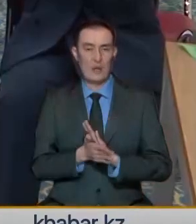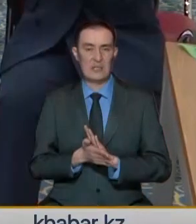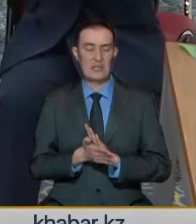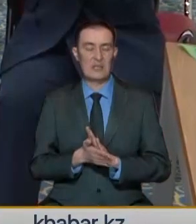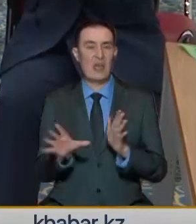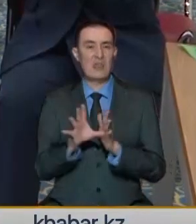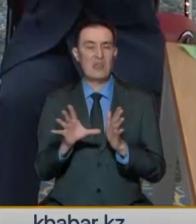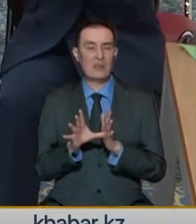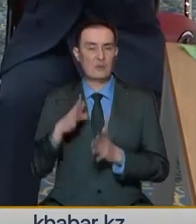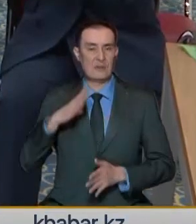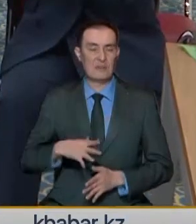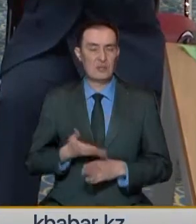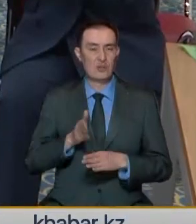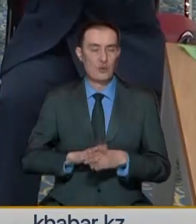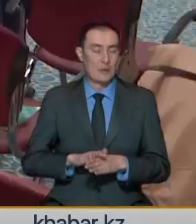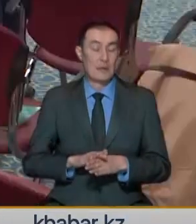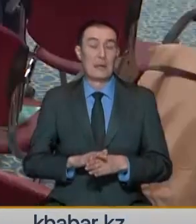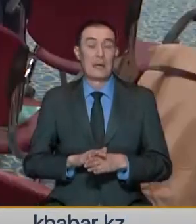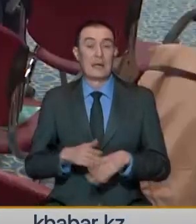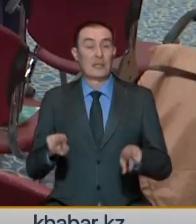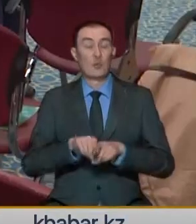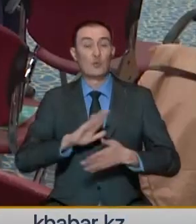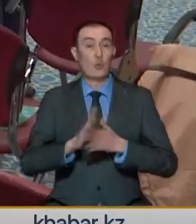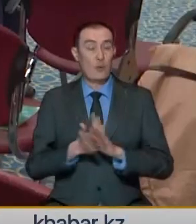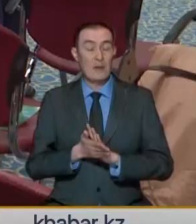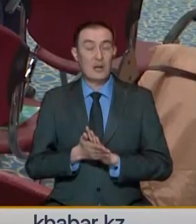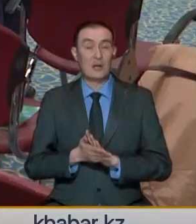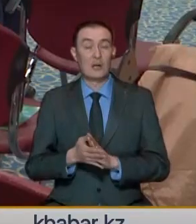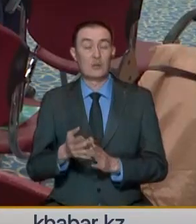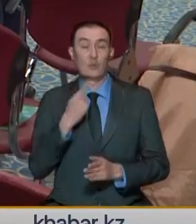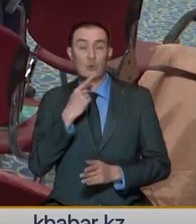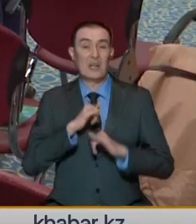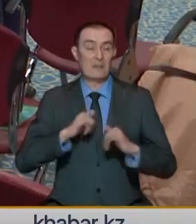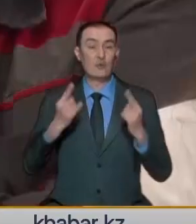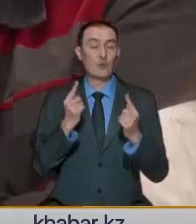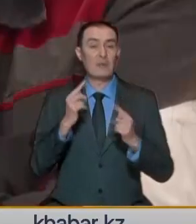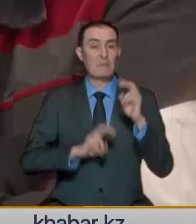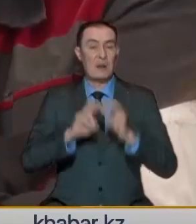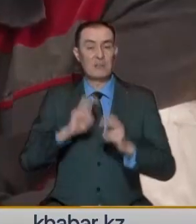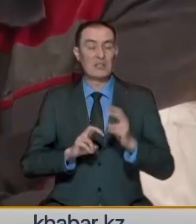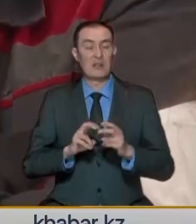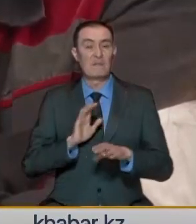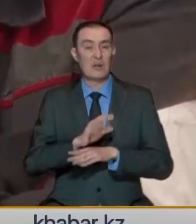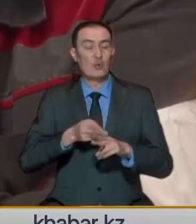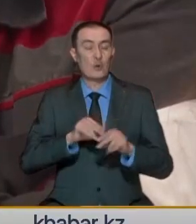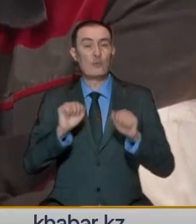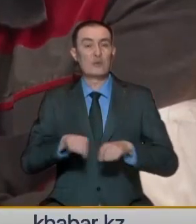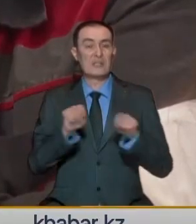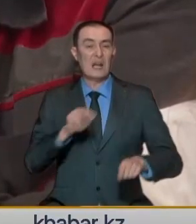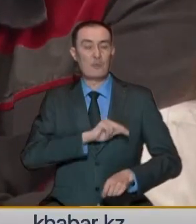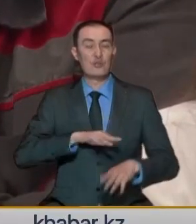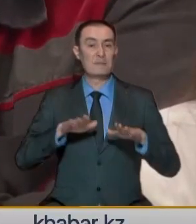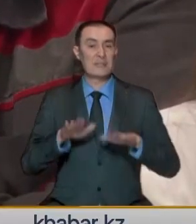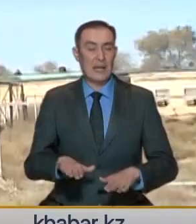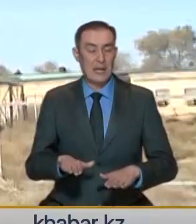с энергозависимостью весьма серьезная. В таких условиях там сложно развивать крупные промышленные производства, которые могли бы создавать рабочие